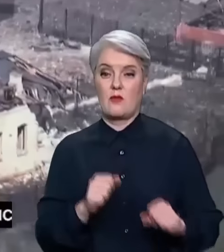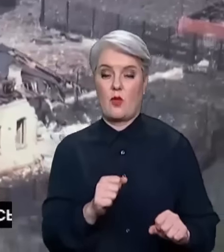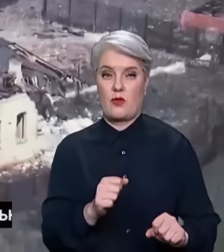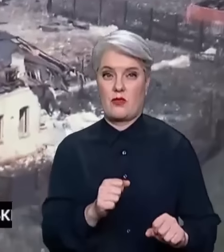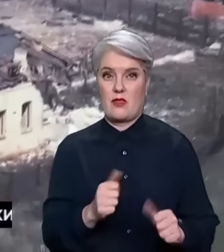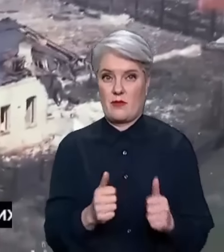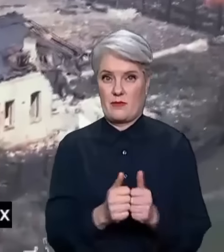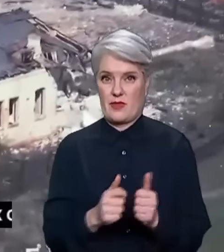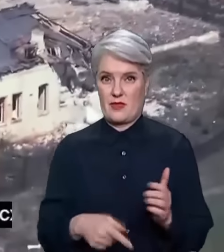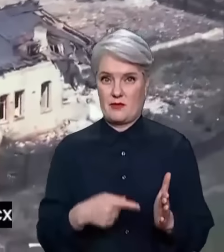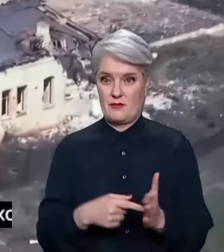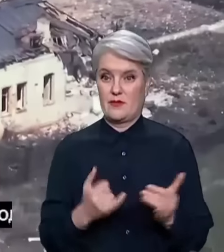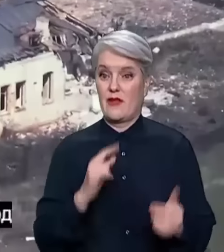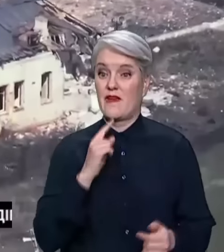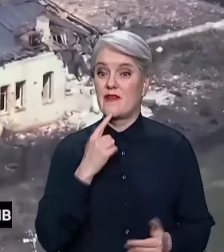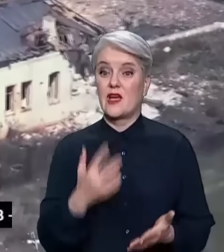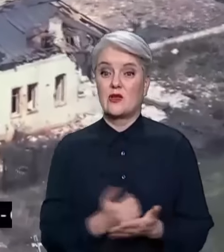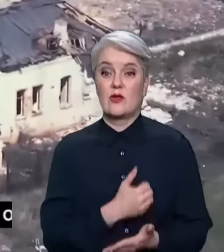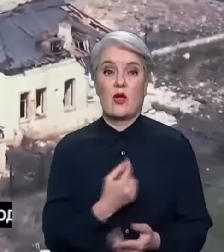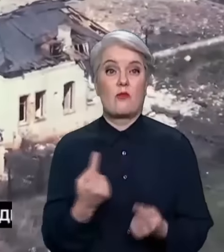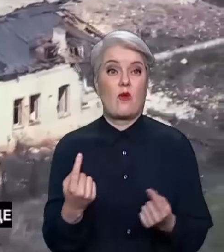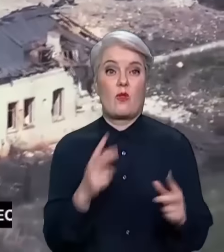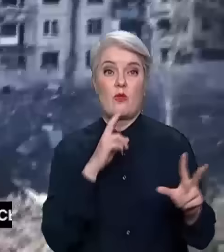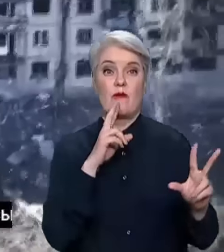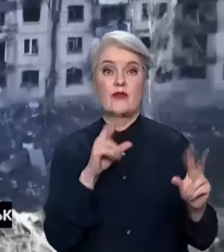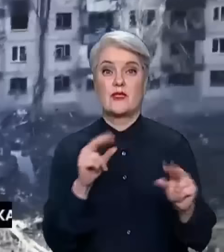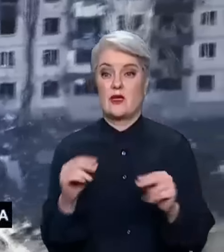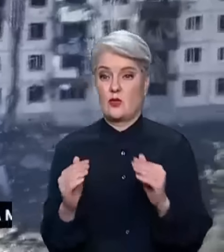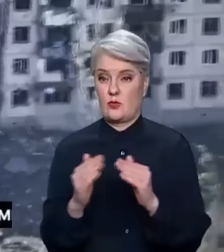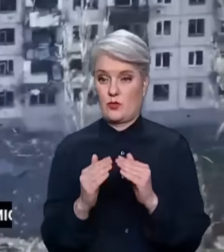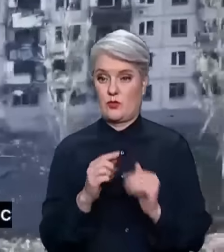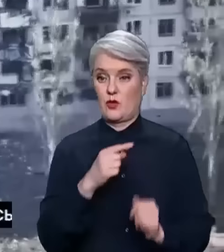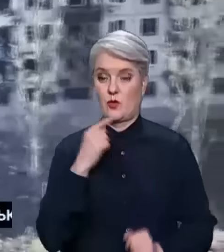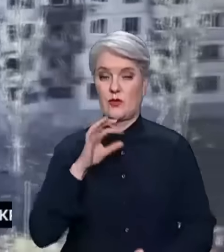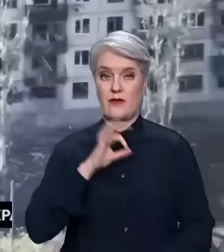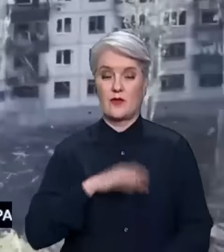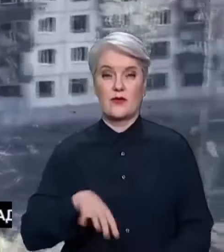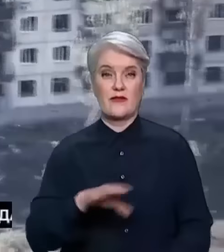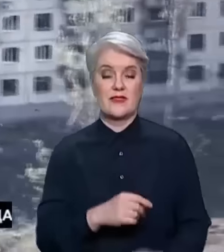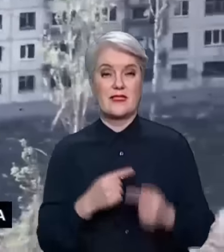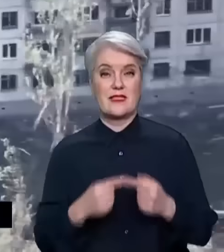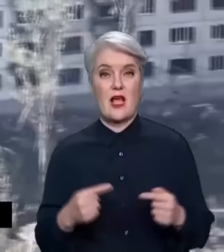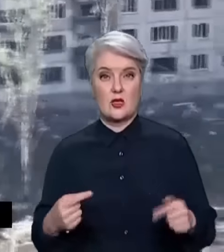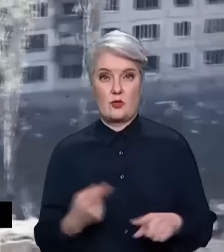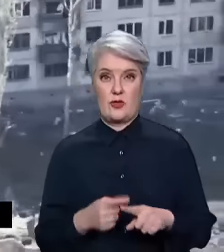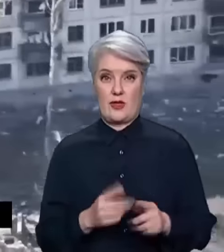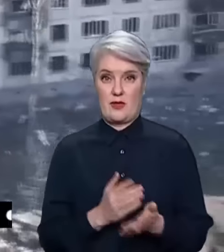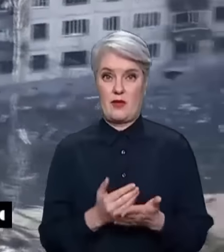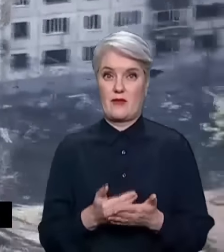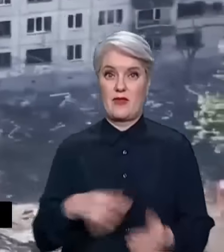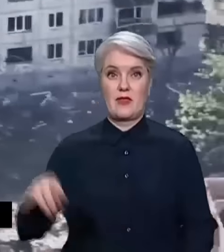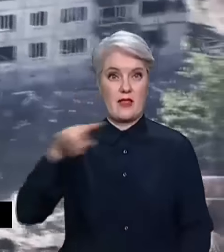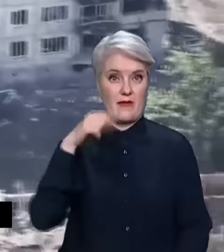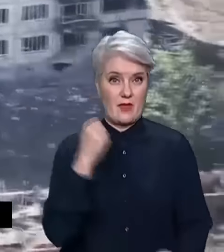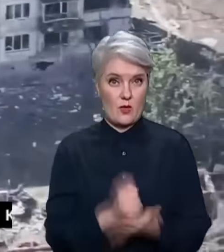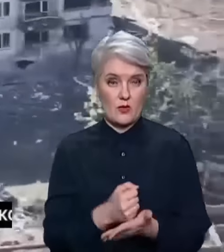до міста. Нині тут важко знайти бодай одну вцілілу будівлю. Росіяни використовують усі засоби, які мають, від